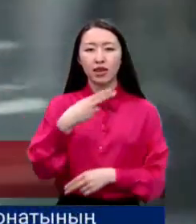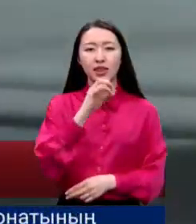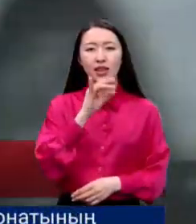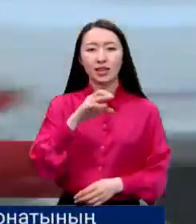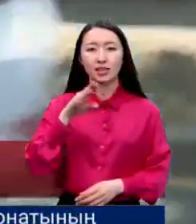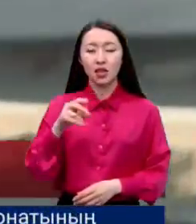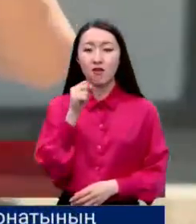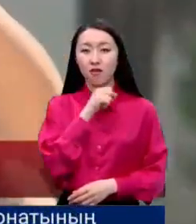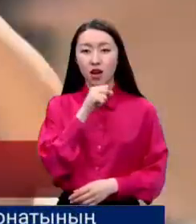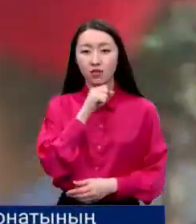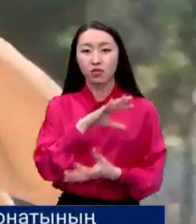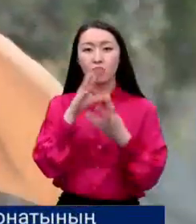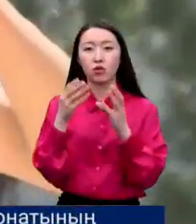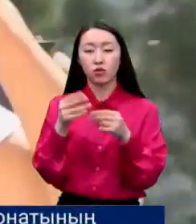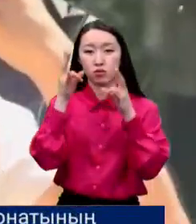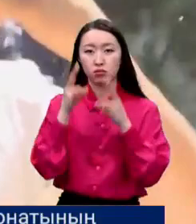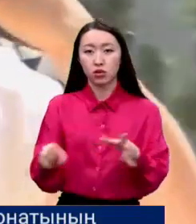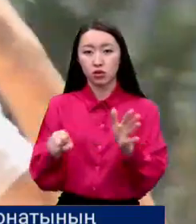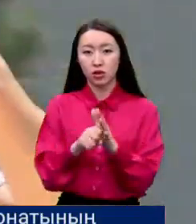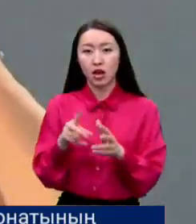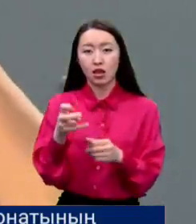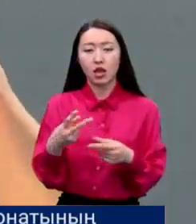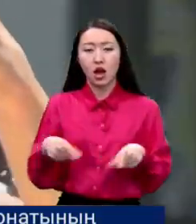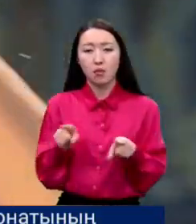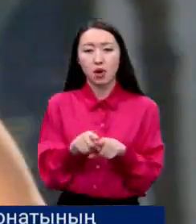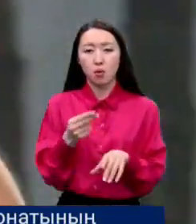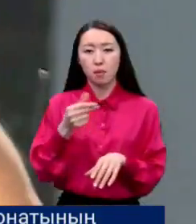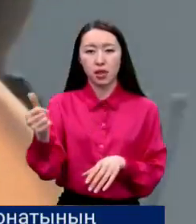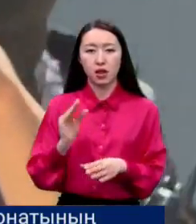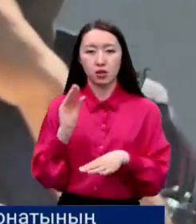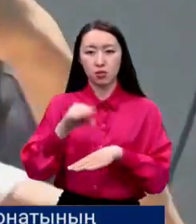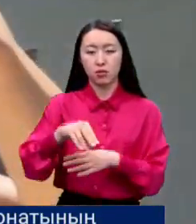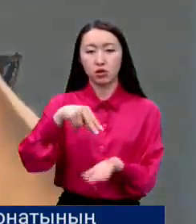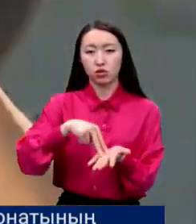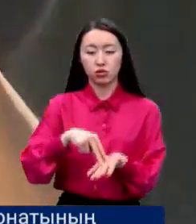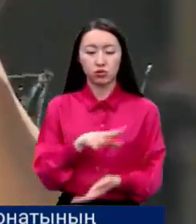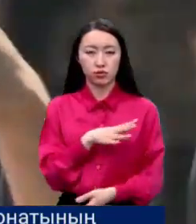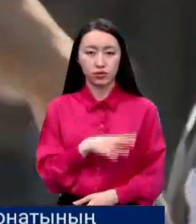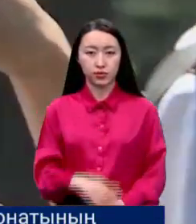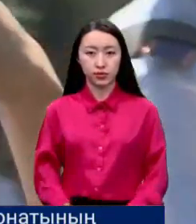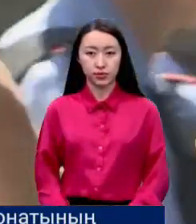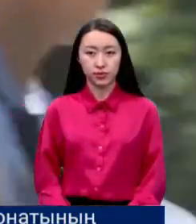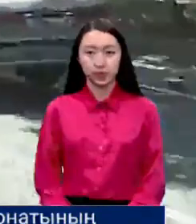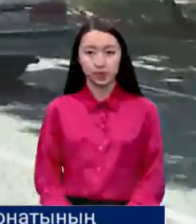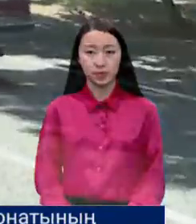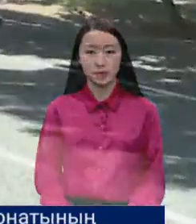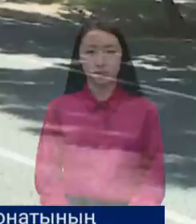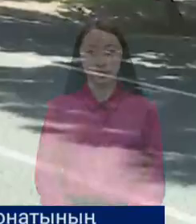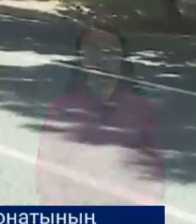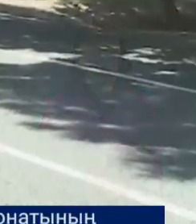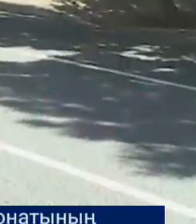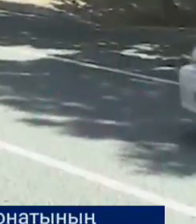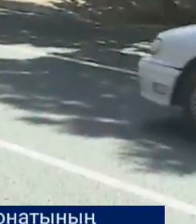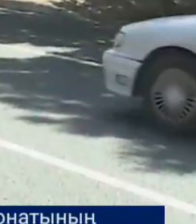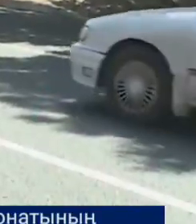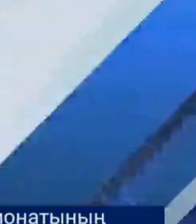Воровство, завершившееся трагедией, произошло как раз на подобной платной автопарковке. Дильмурат Муталипов, Жасулан Омрзаков, Атамикен